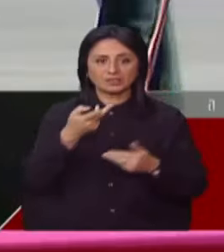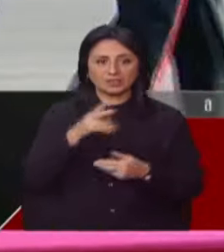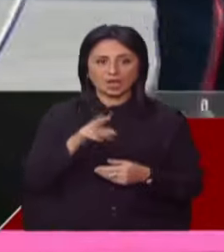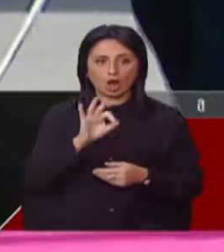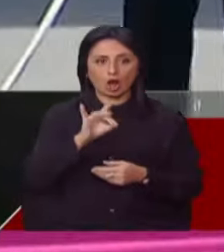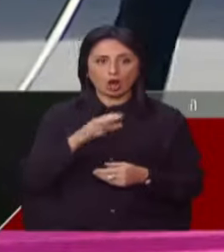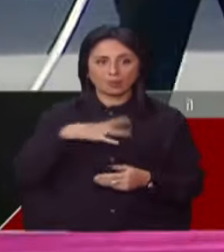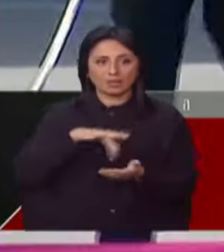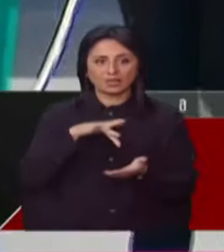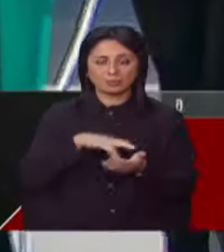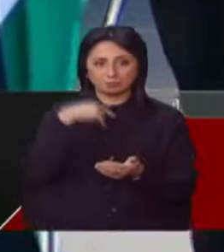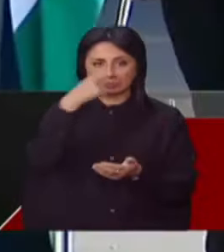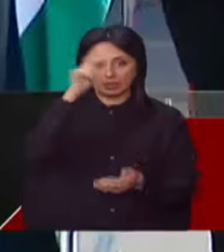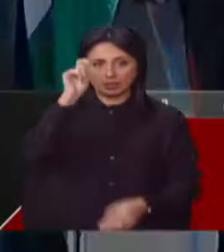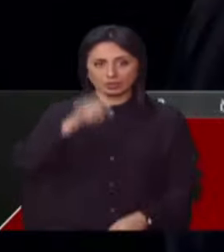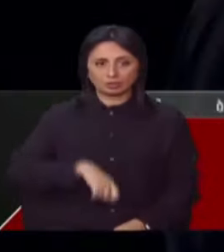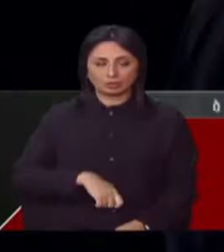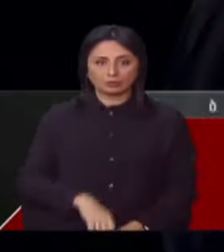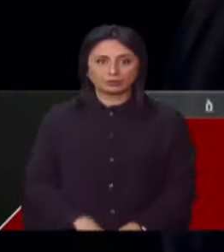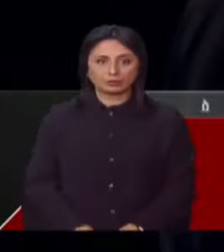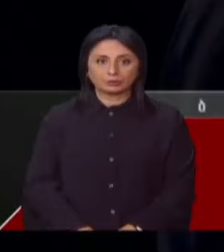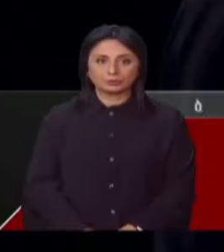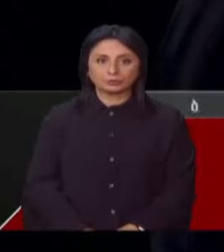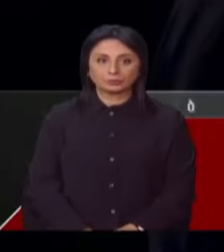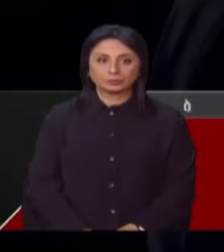ვიქტორ ორბანი თბილისში პირადად ჩამოვიდა.